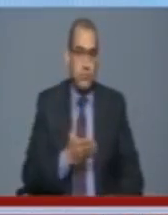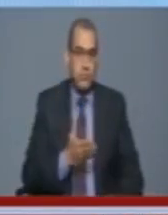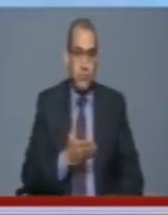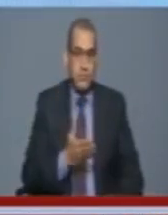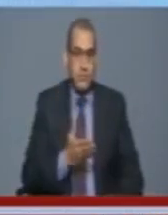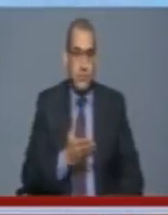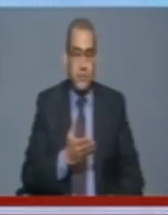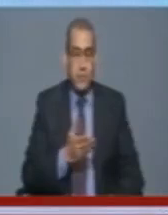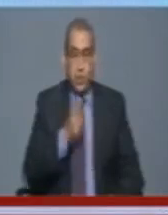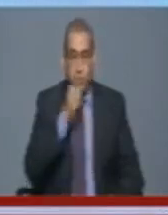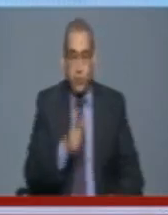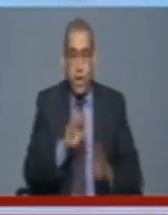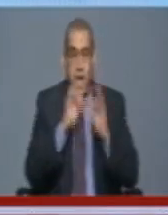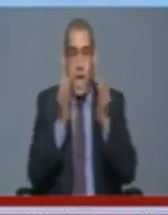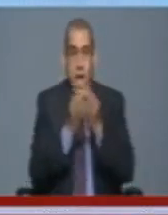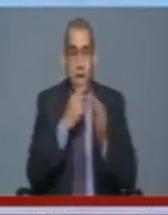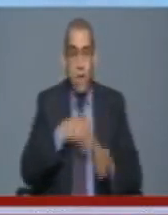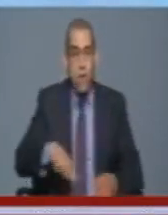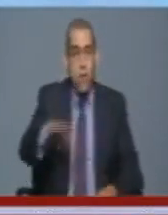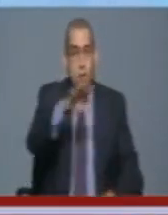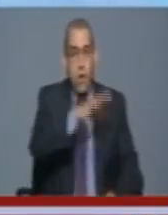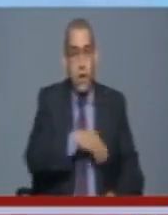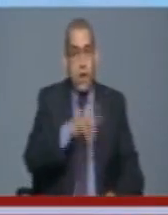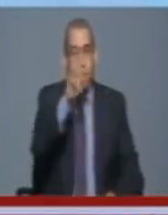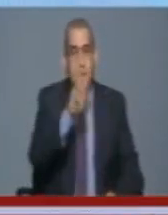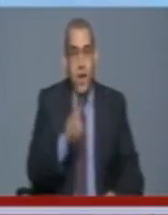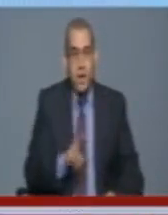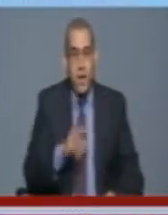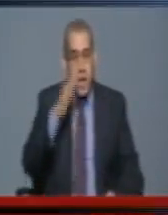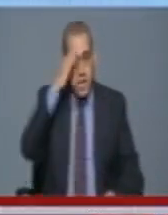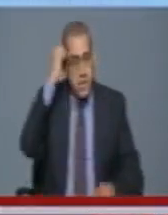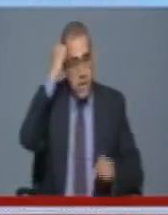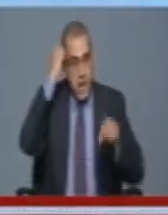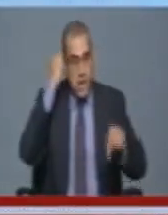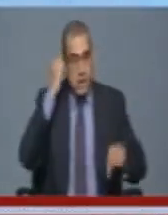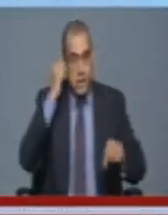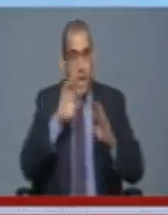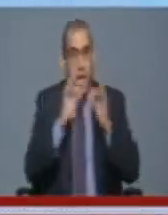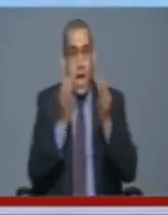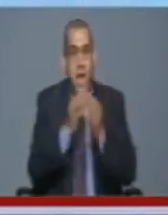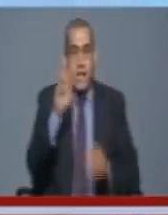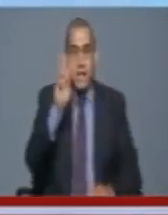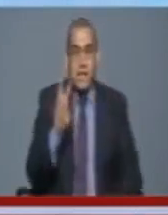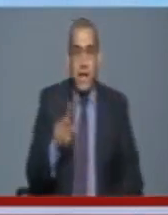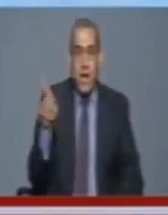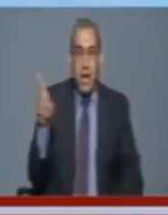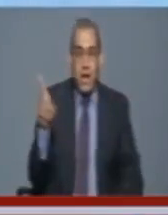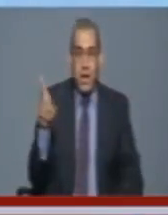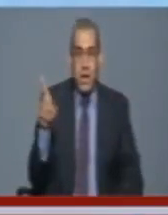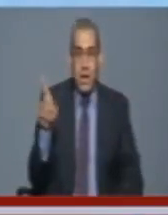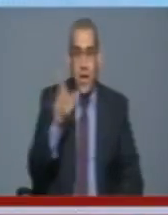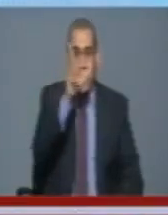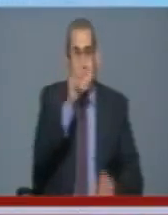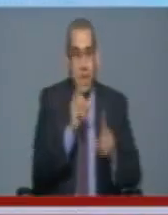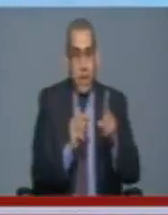أهلنا من الدلتا، من الصعيد، أهلنا من سيناء اللي جايين